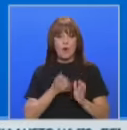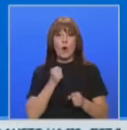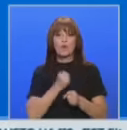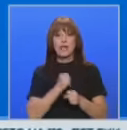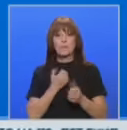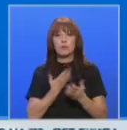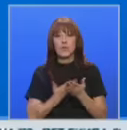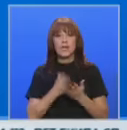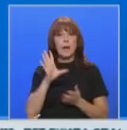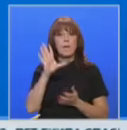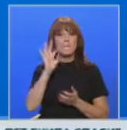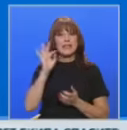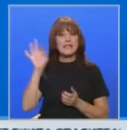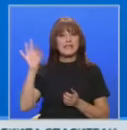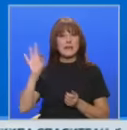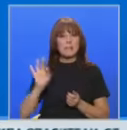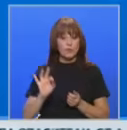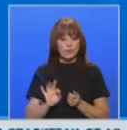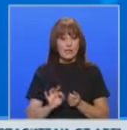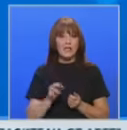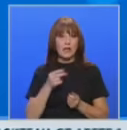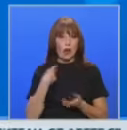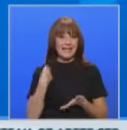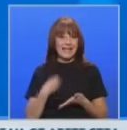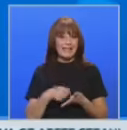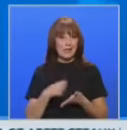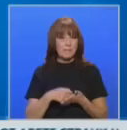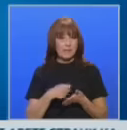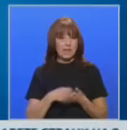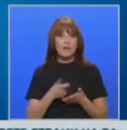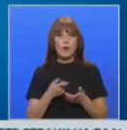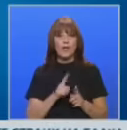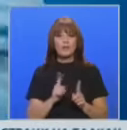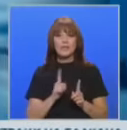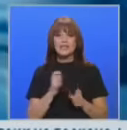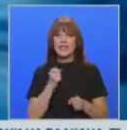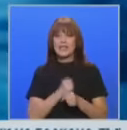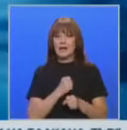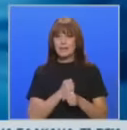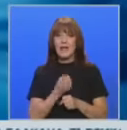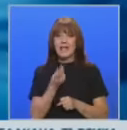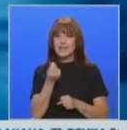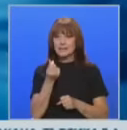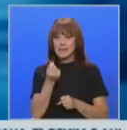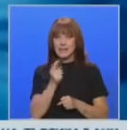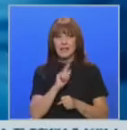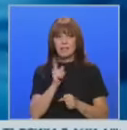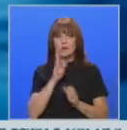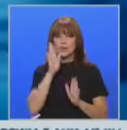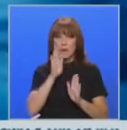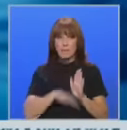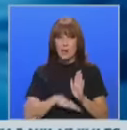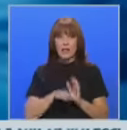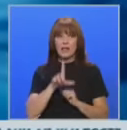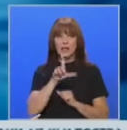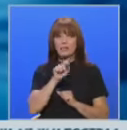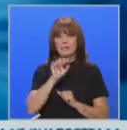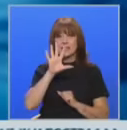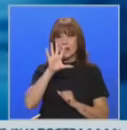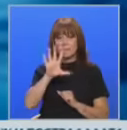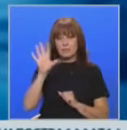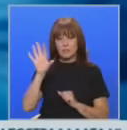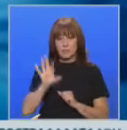си 50% от брутното трудово възнаграждение за периода на отсъствие. Сумата обаче не може да бъде по-малко от 75%